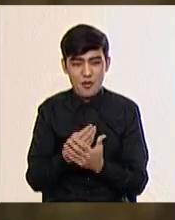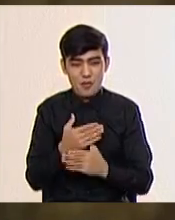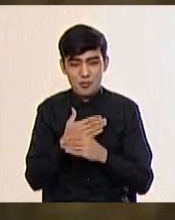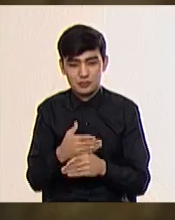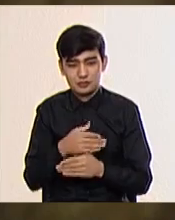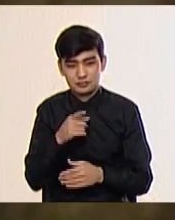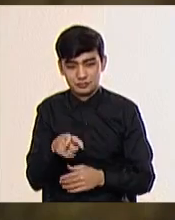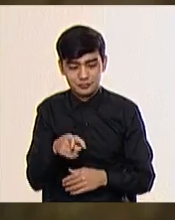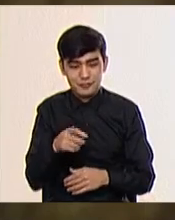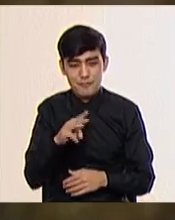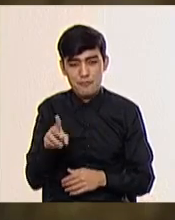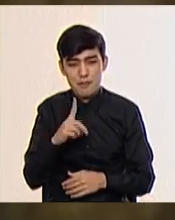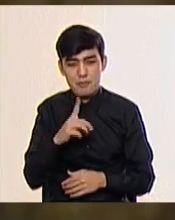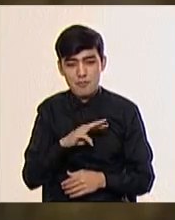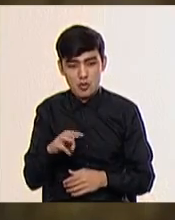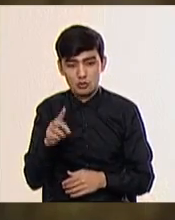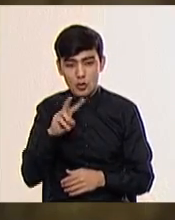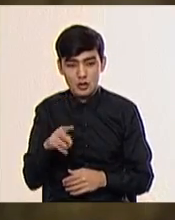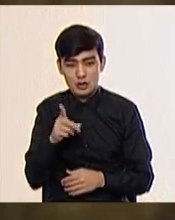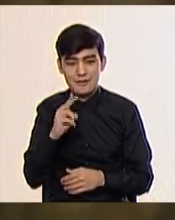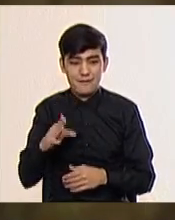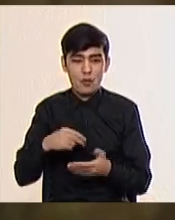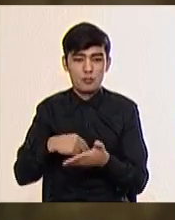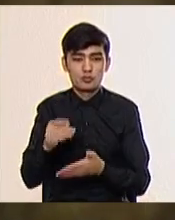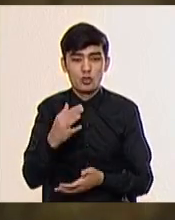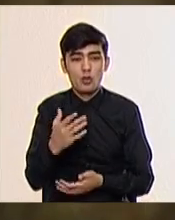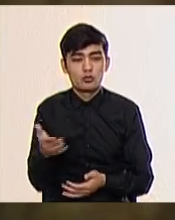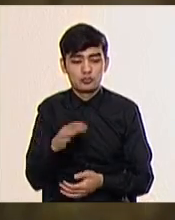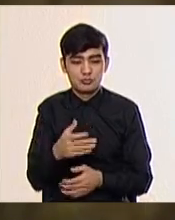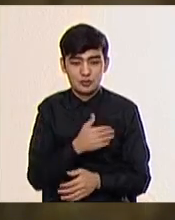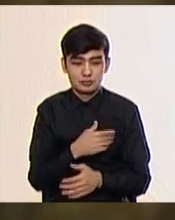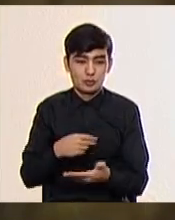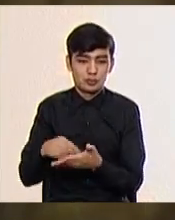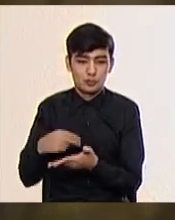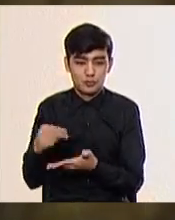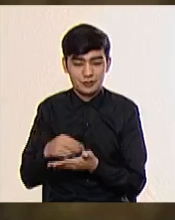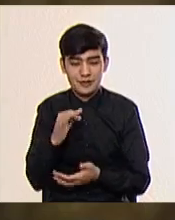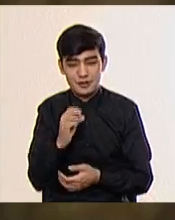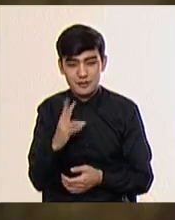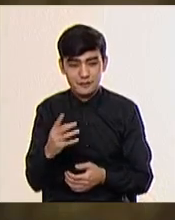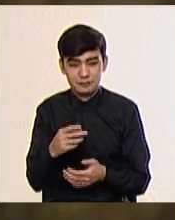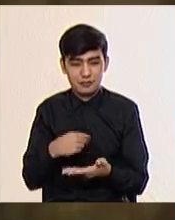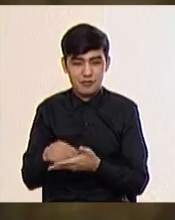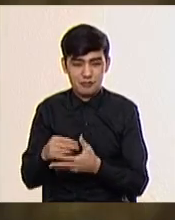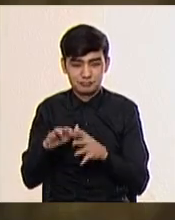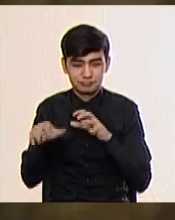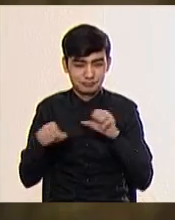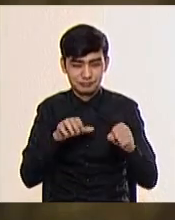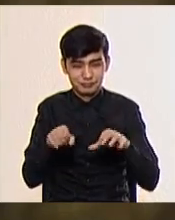говорит, значит, вот на вот этот миллион купи квартиры. Сколько? И вот он приходит домой и вот так вот несколько квартир подряд скупает.